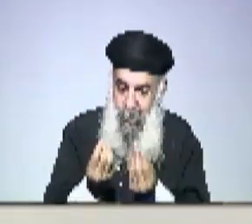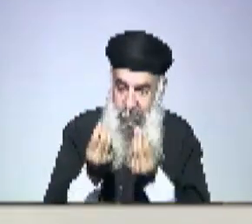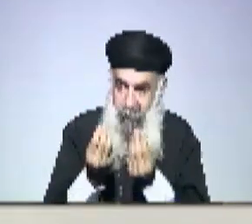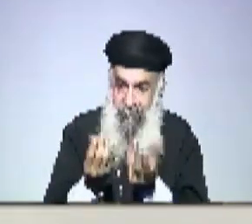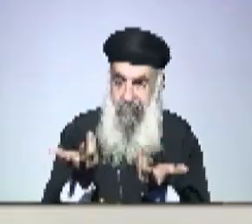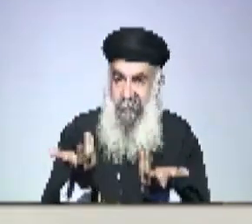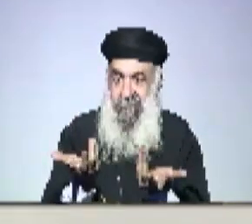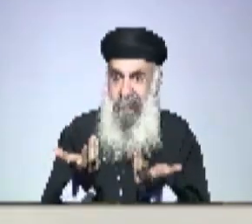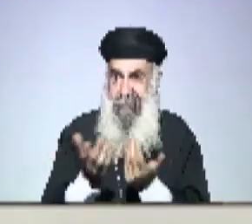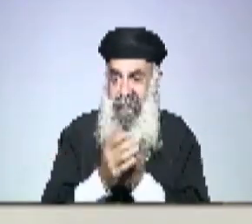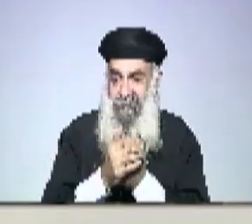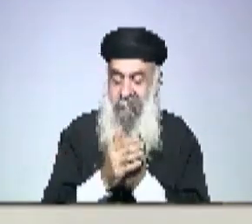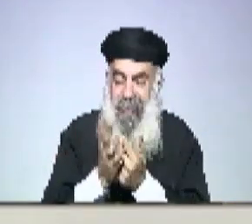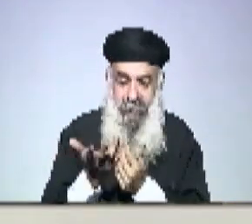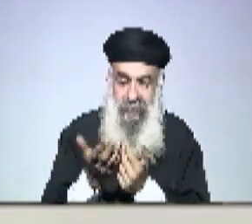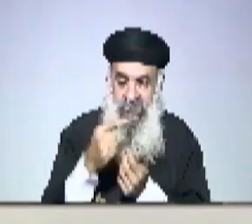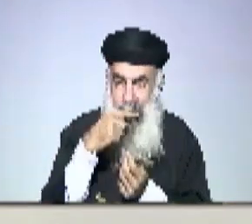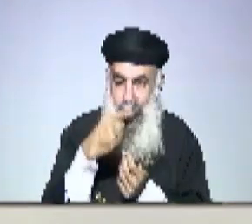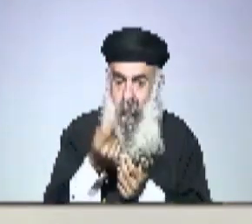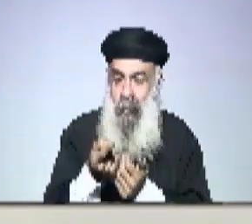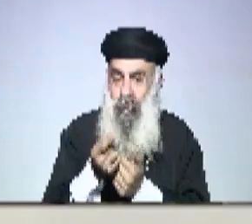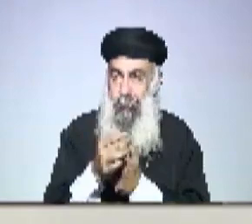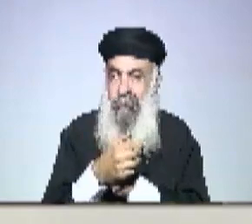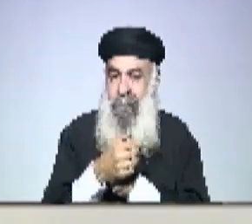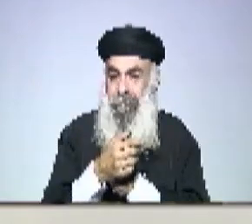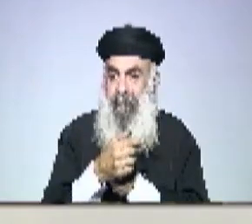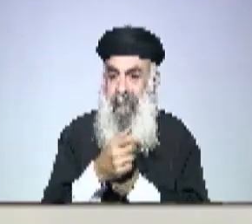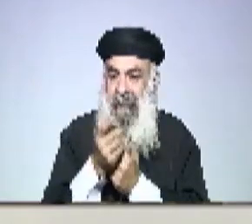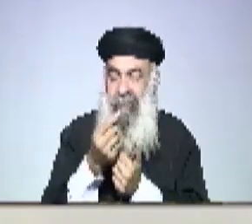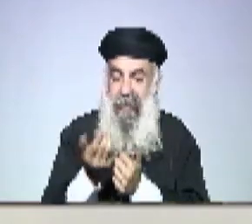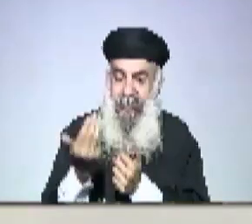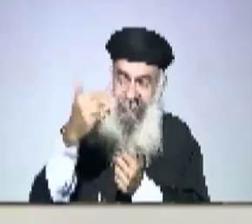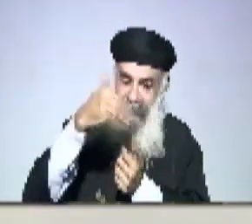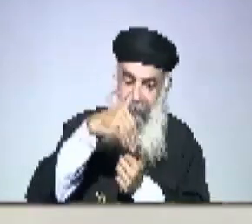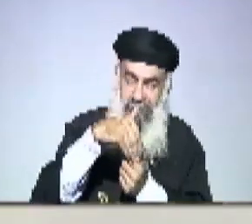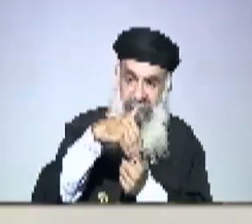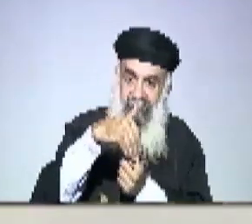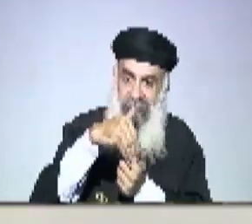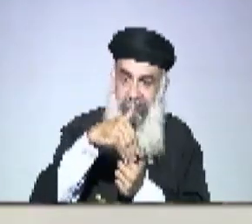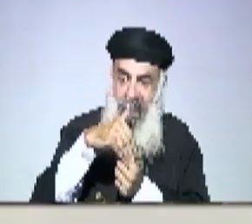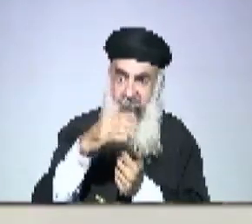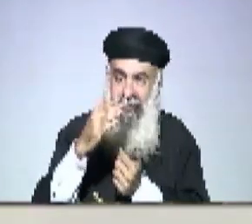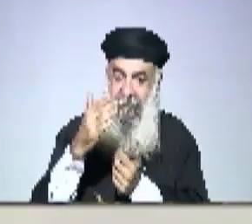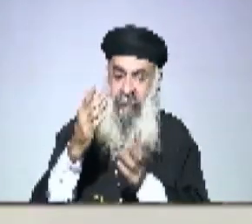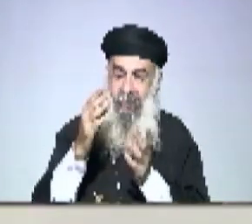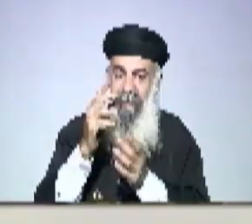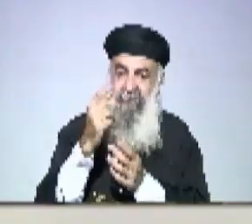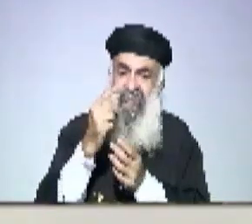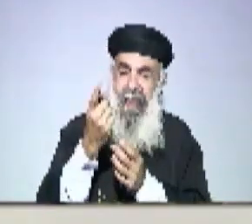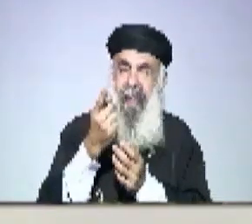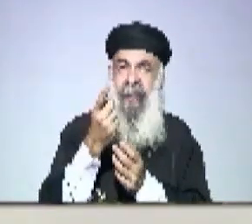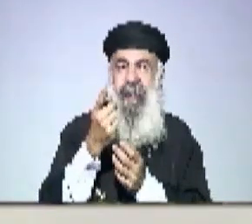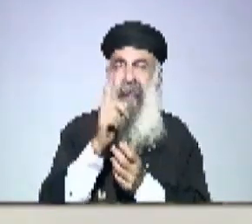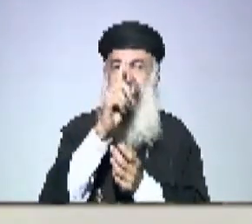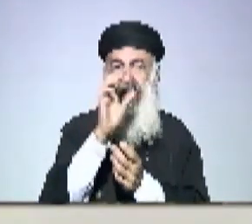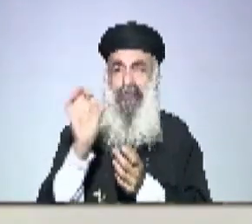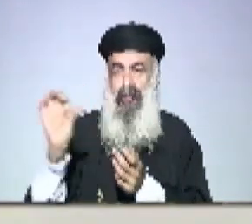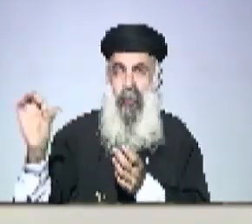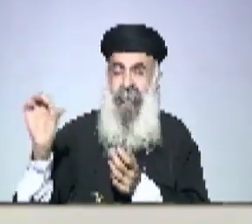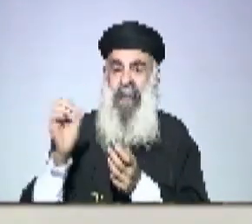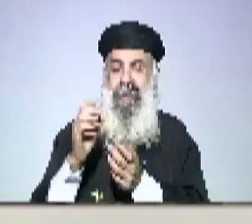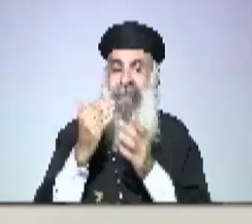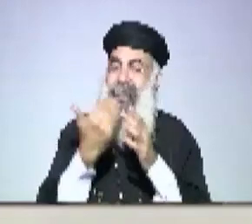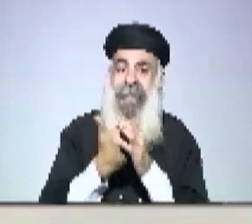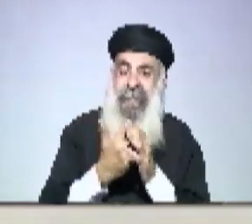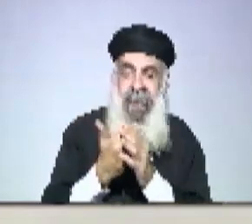بينا يعني انت تقول الحاجه دي دخلت في القرن ال 20 او قرن 19 وتدرس